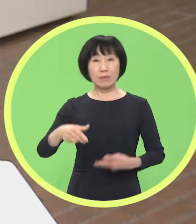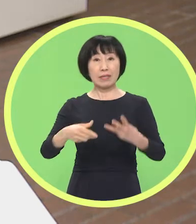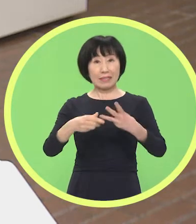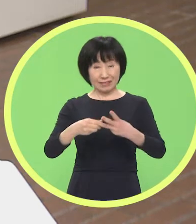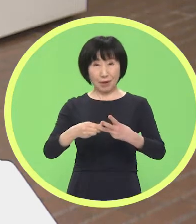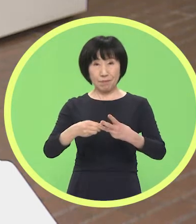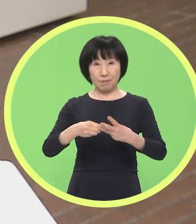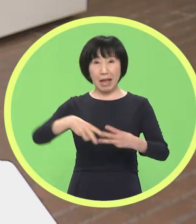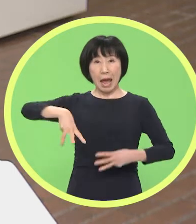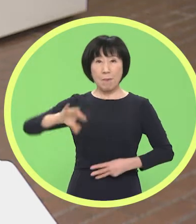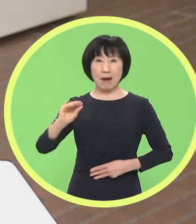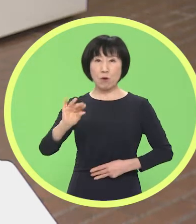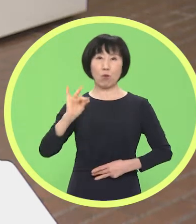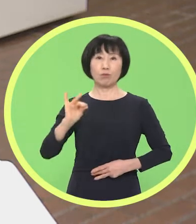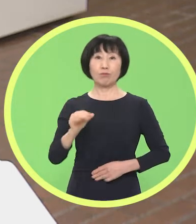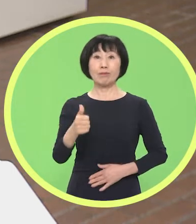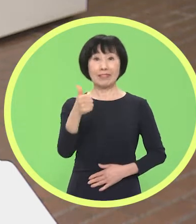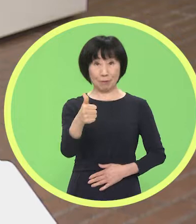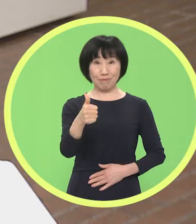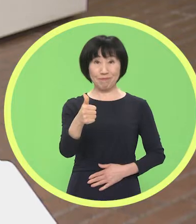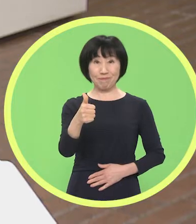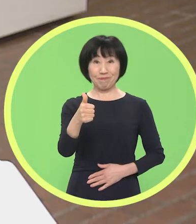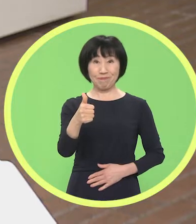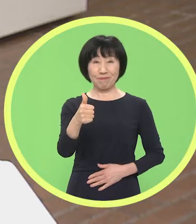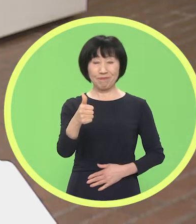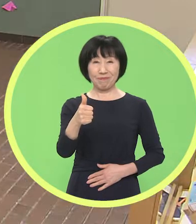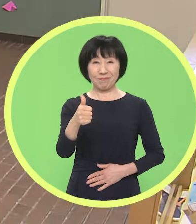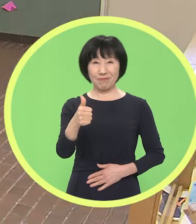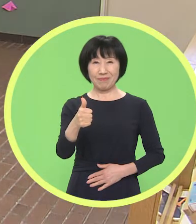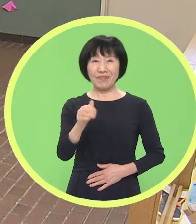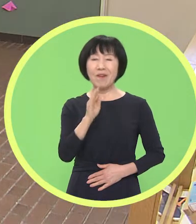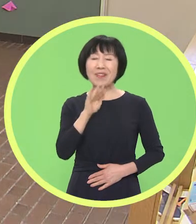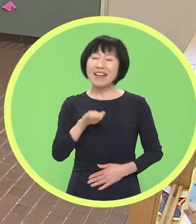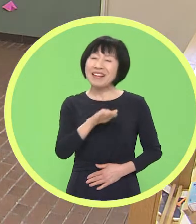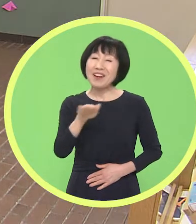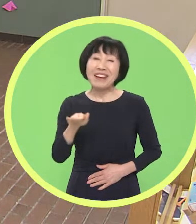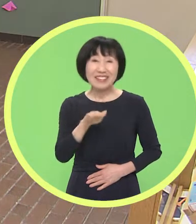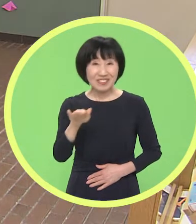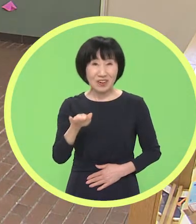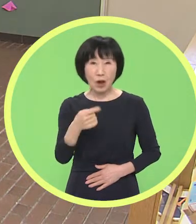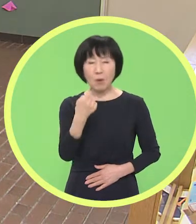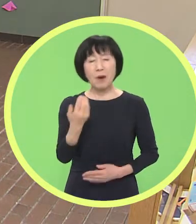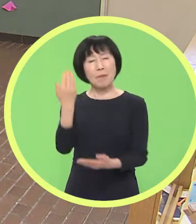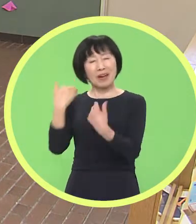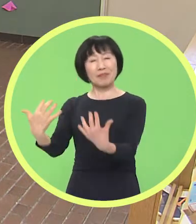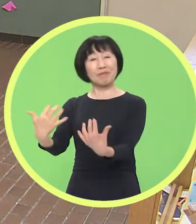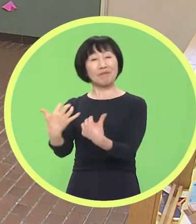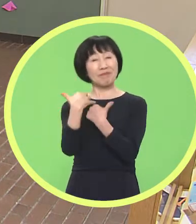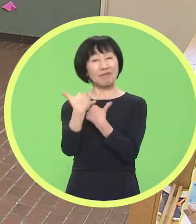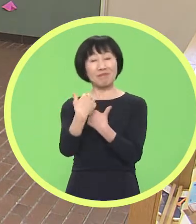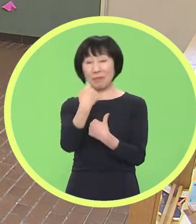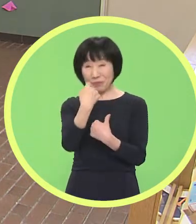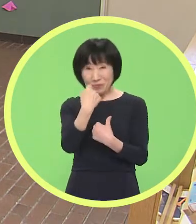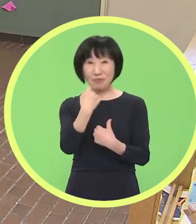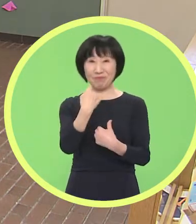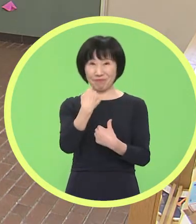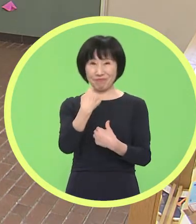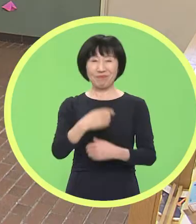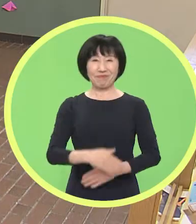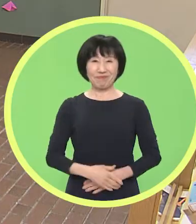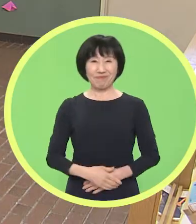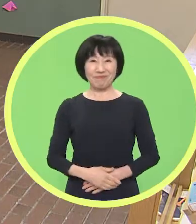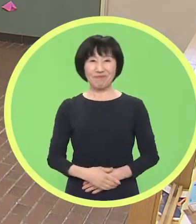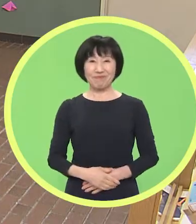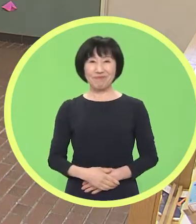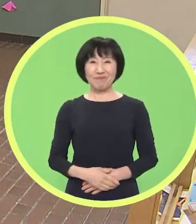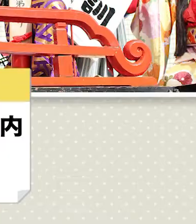ル、3まこっちゃん。本当に可愛いでしょ。僕も昔アイドルって言われたんですよ。